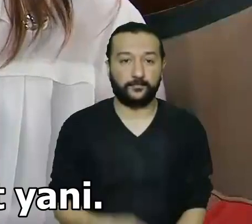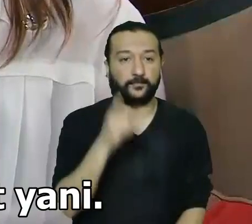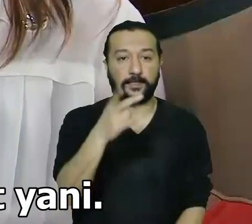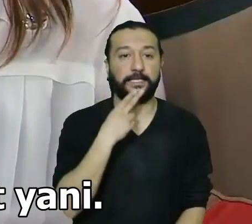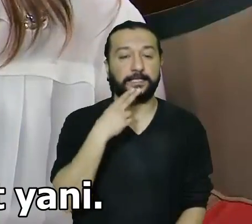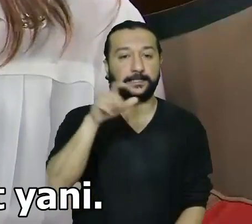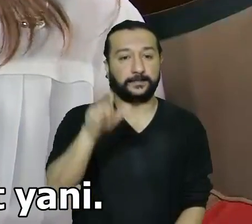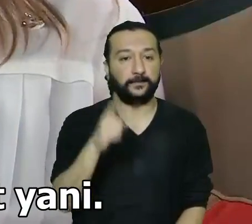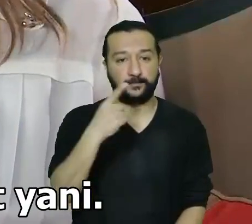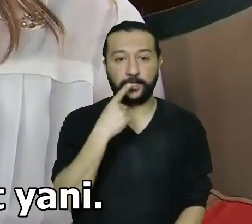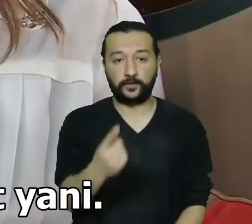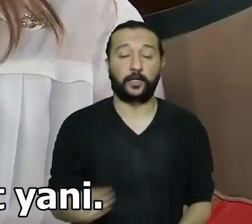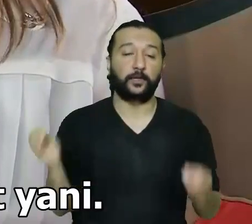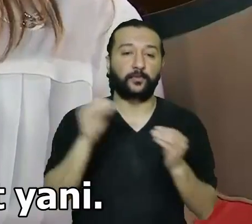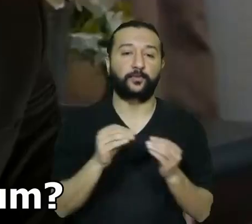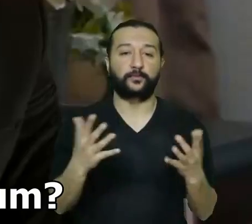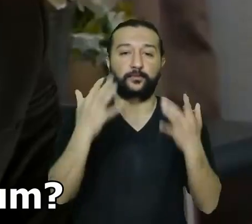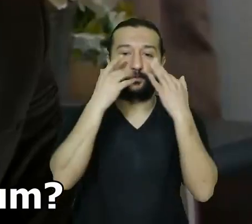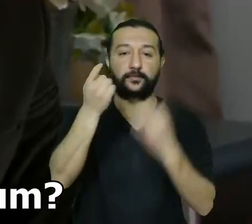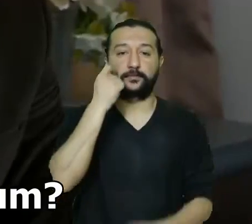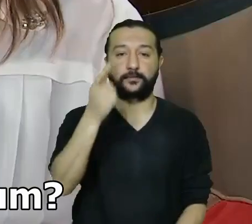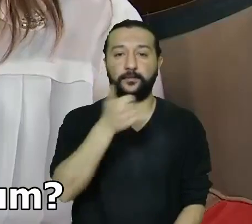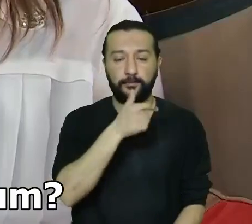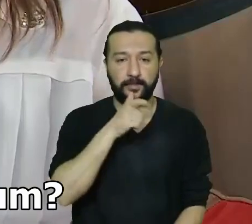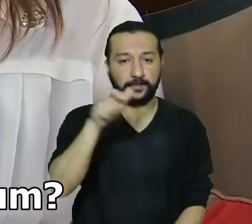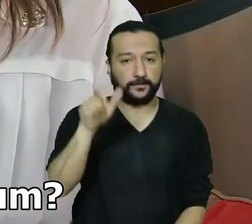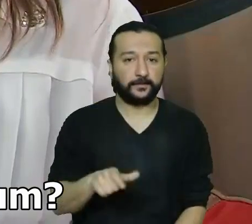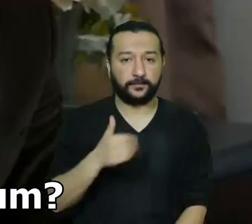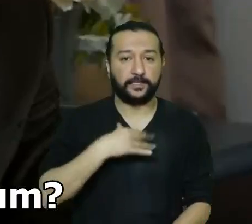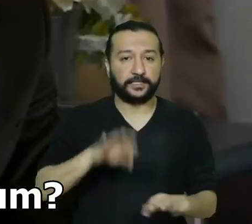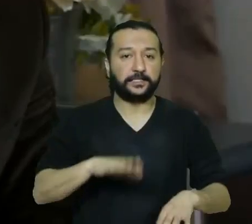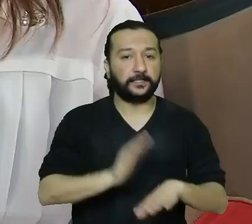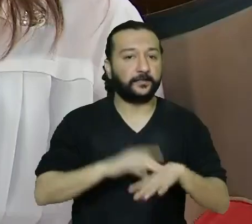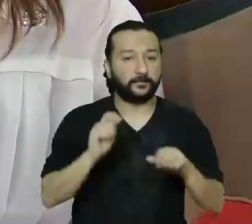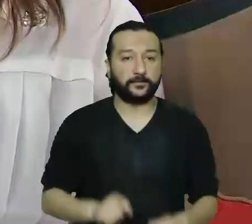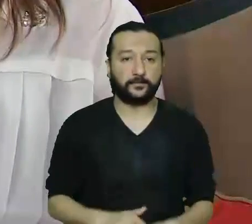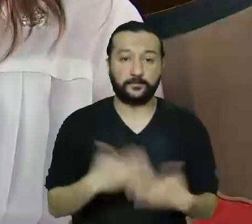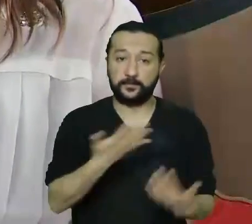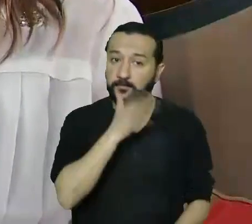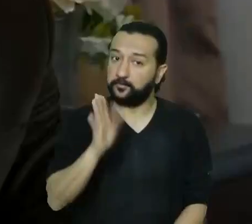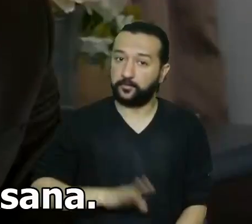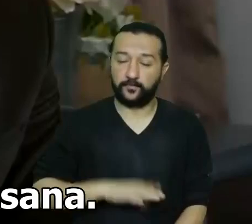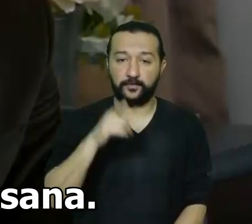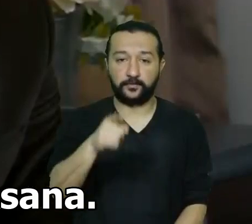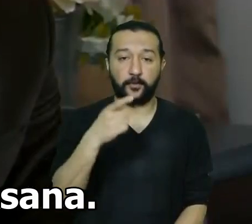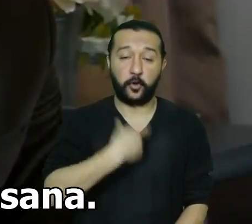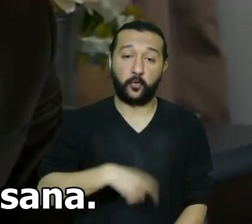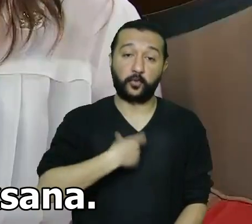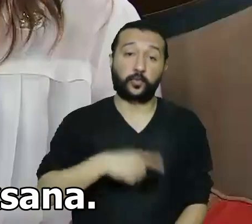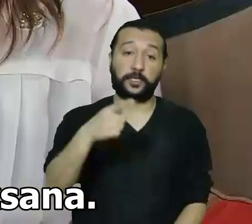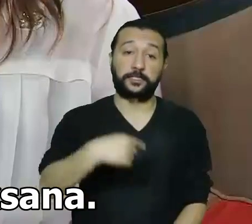Bu kıza da bir söyle bin ah işit yani. Baba, ben şimdi ne yapacağım? Ne bileyim evladım,